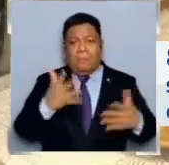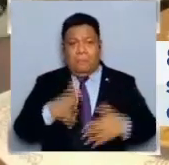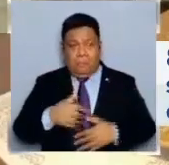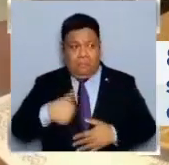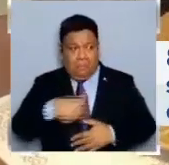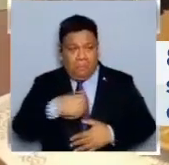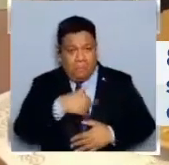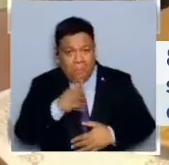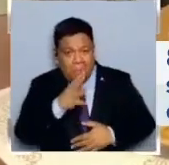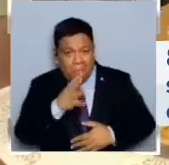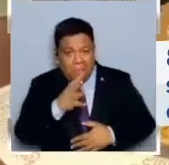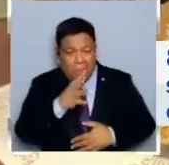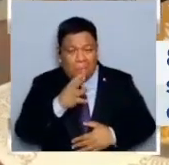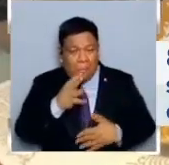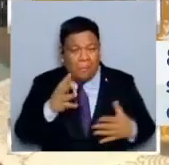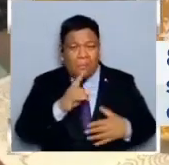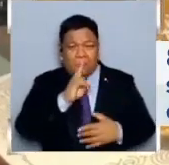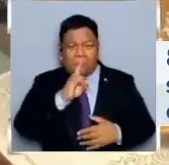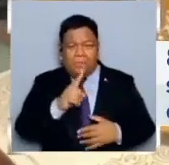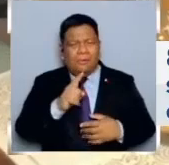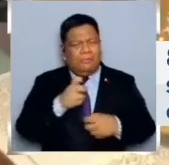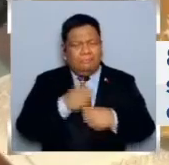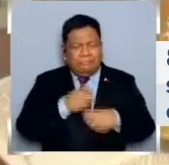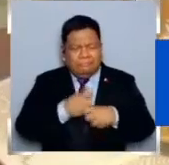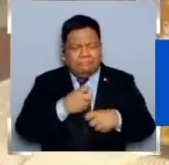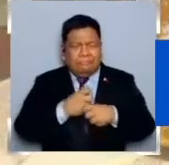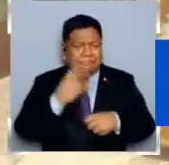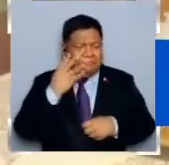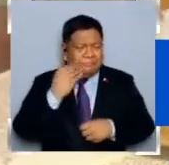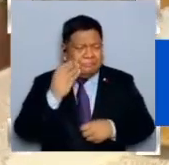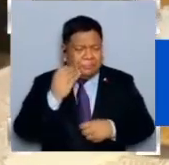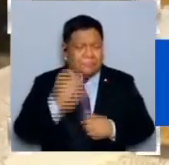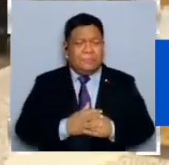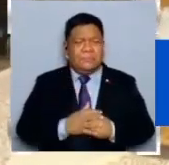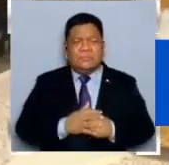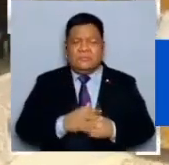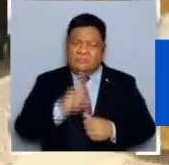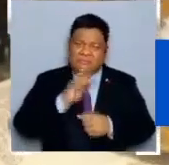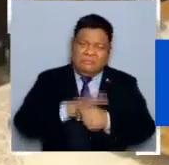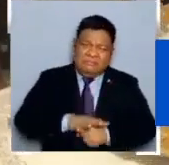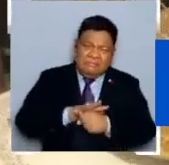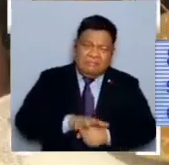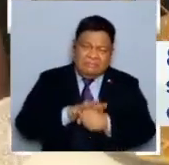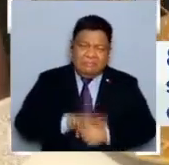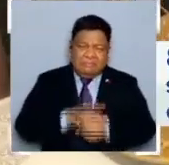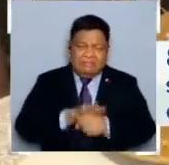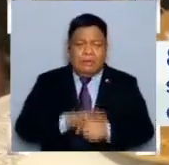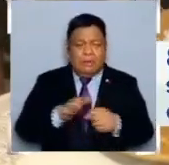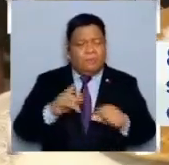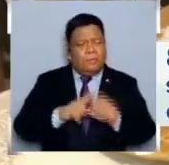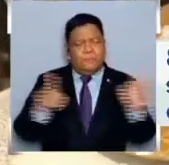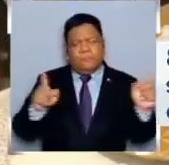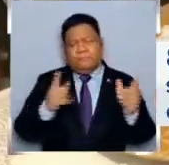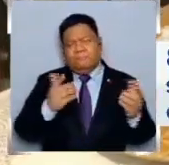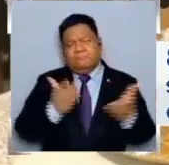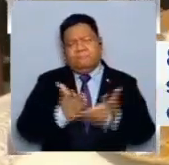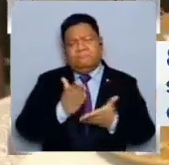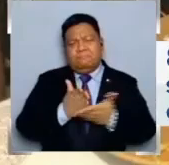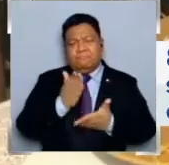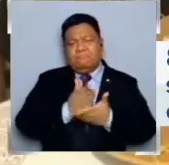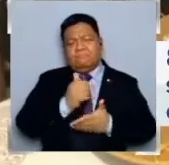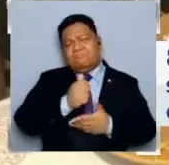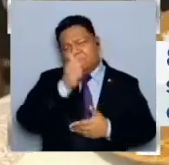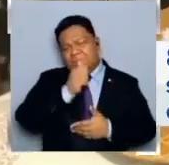siya, nag-i-inform po kami sa kanya. Nasistress na din po siya, pero yun pa rin. Sabi naman niya na talagang uwi talaga